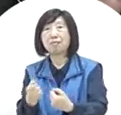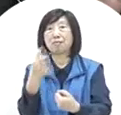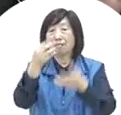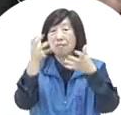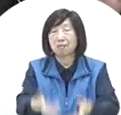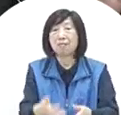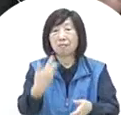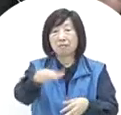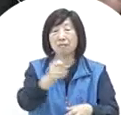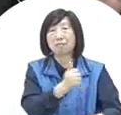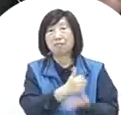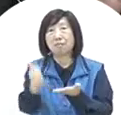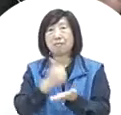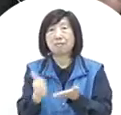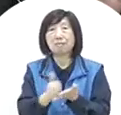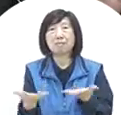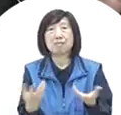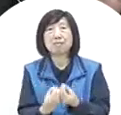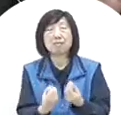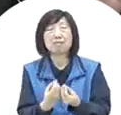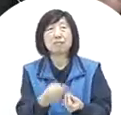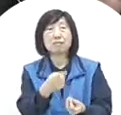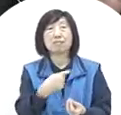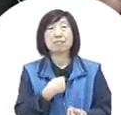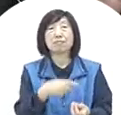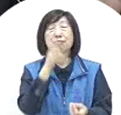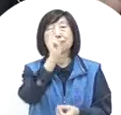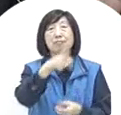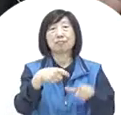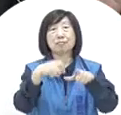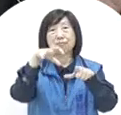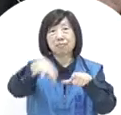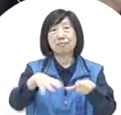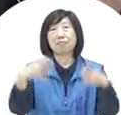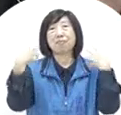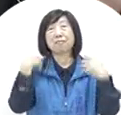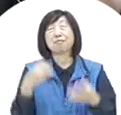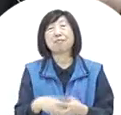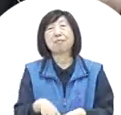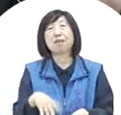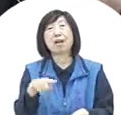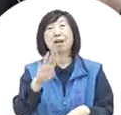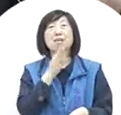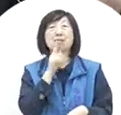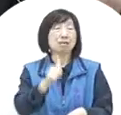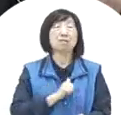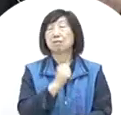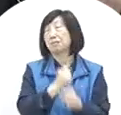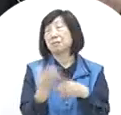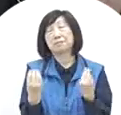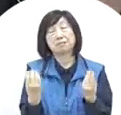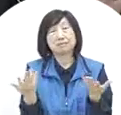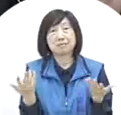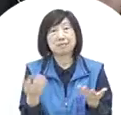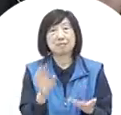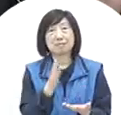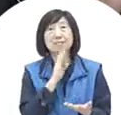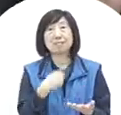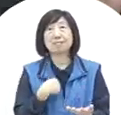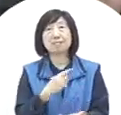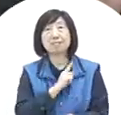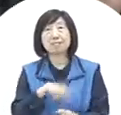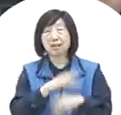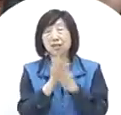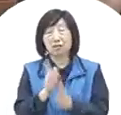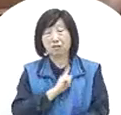车？ 这个，我们都请公所处理。 请公所处理，我告诉你就没处理啊。 有啊，公所都有去上一次。 我自己自费叫